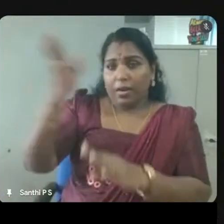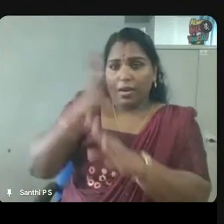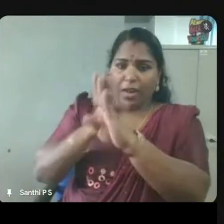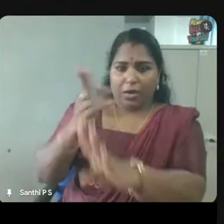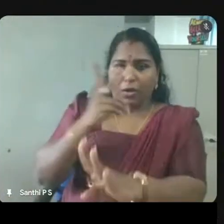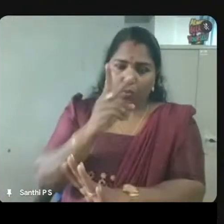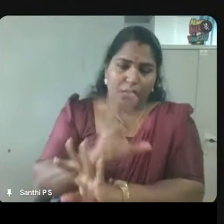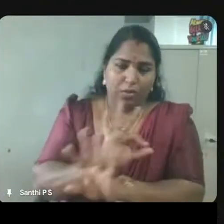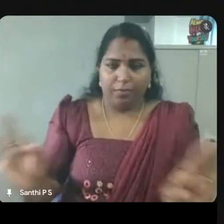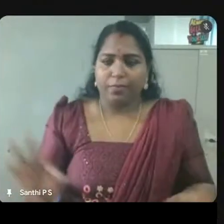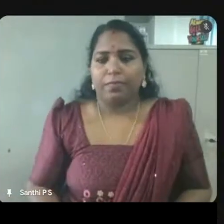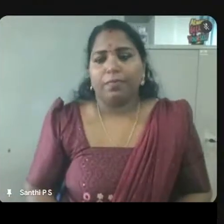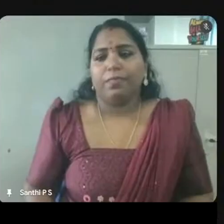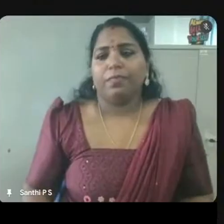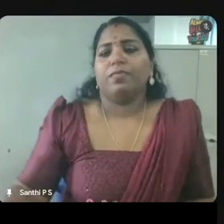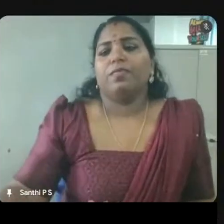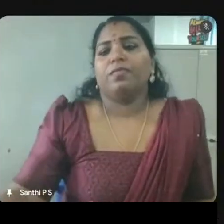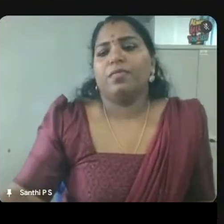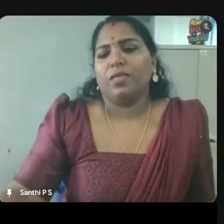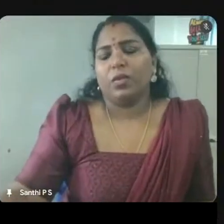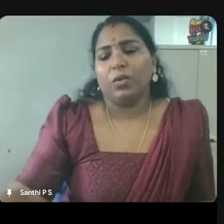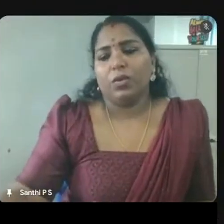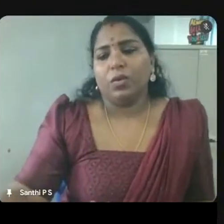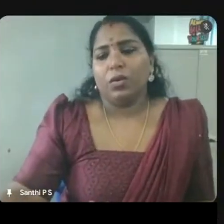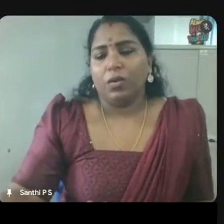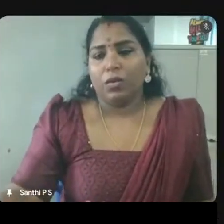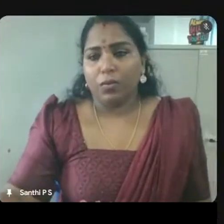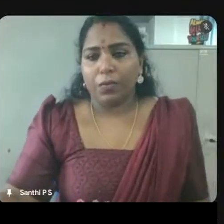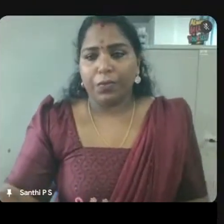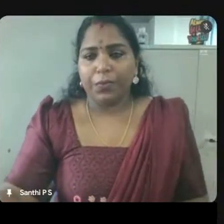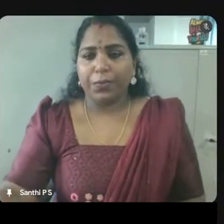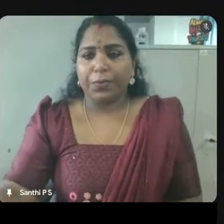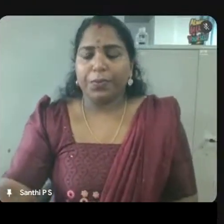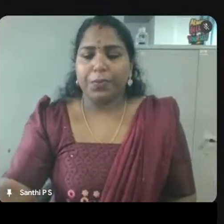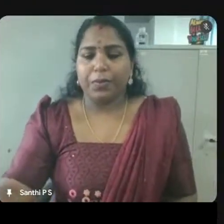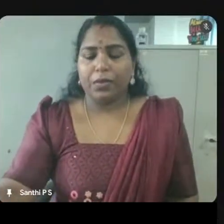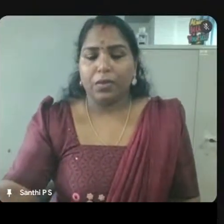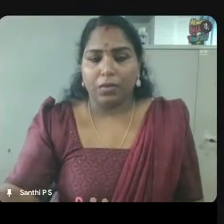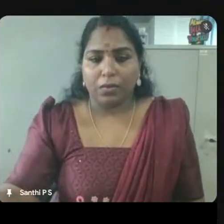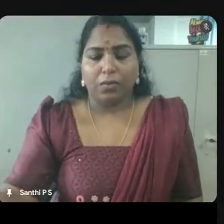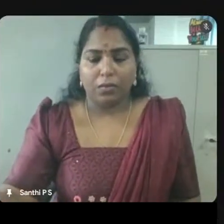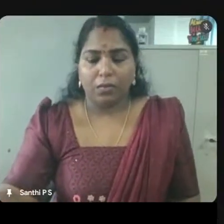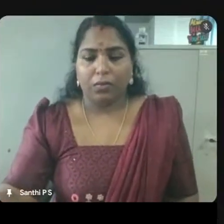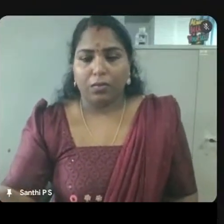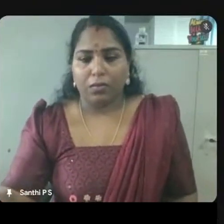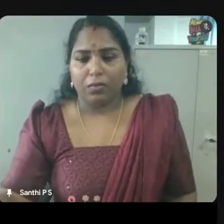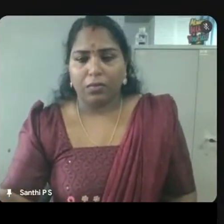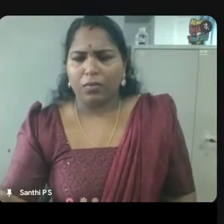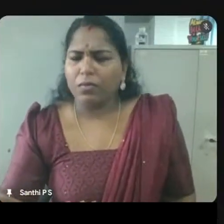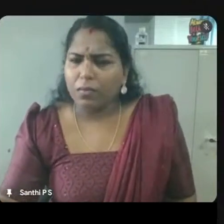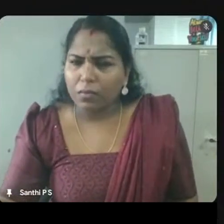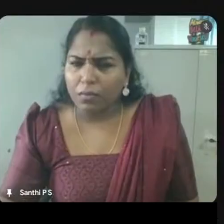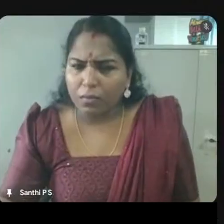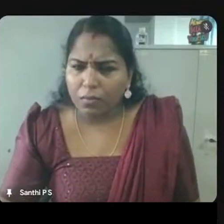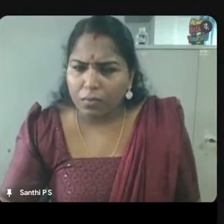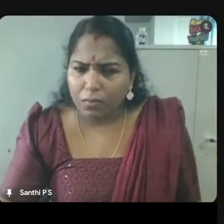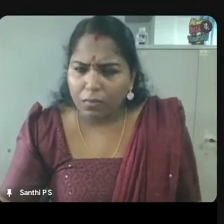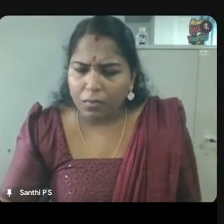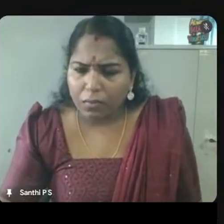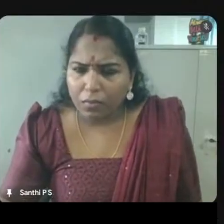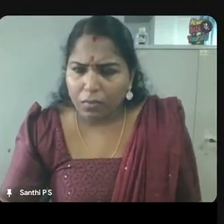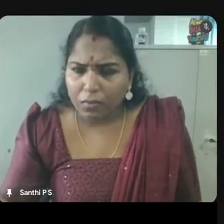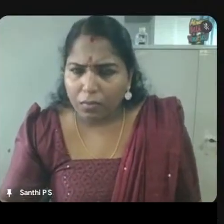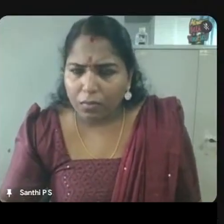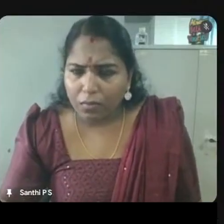ഹലോ മാഡം, യെസ്, ഐ ഫ്ലോട്ടേഴ്സ് മാറ്റാൻ പറ്റുമോ മാഡം? എന്റെ 2 കണ്ണിലും ഓരോ ഐ ഫ്ലോട്ടർ